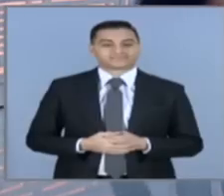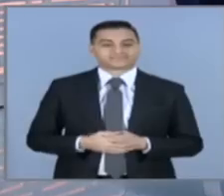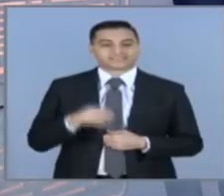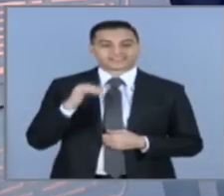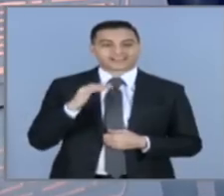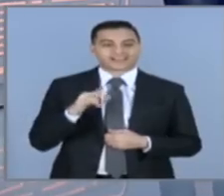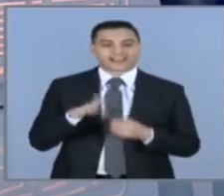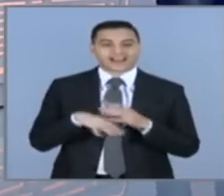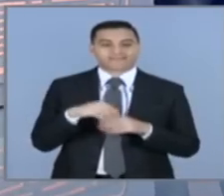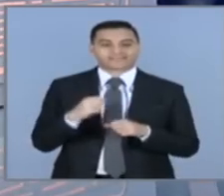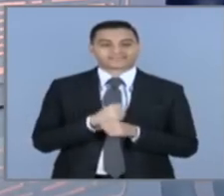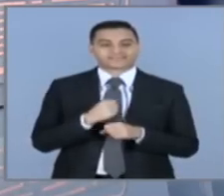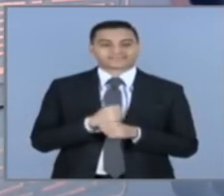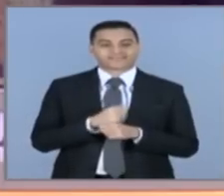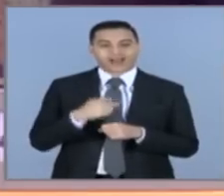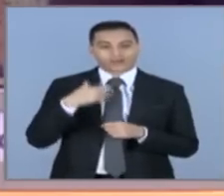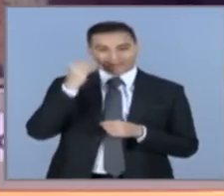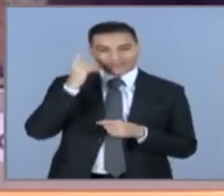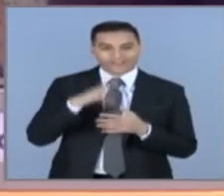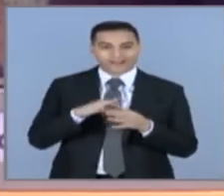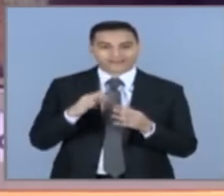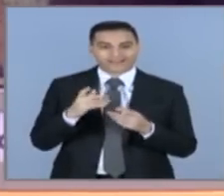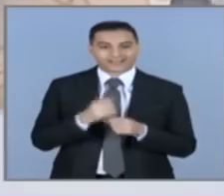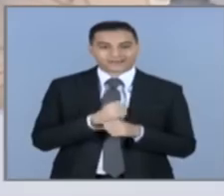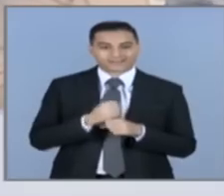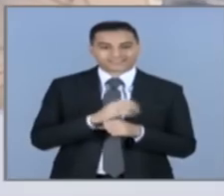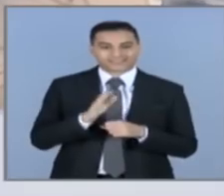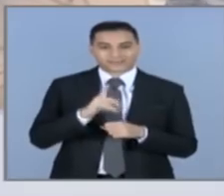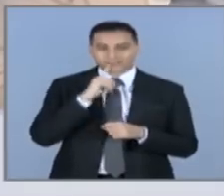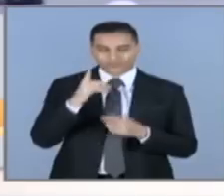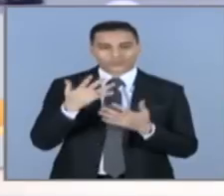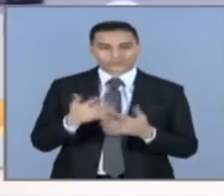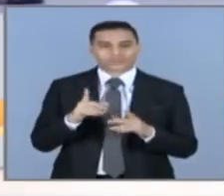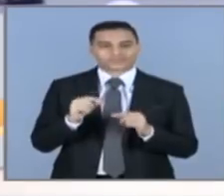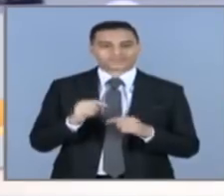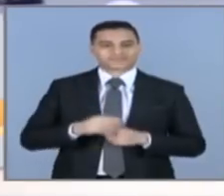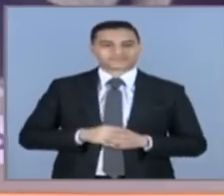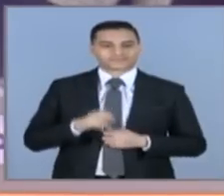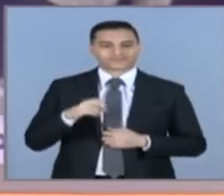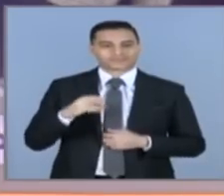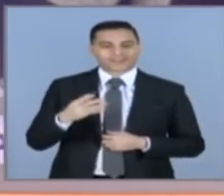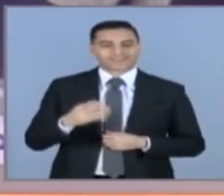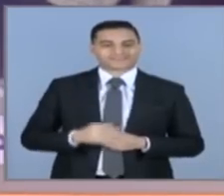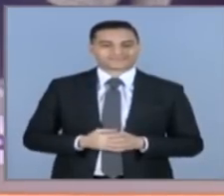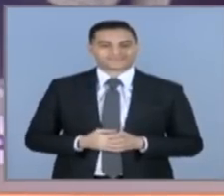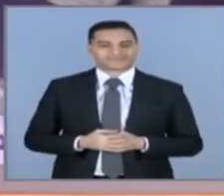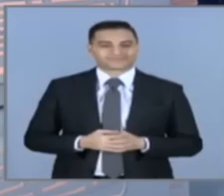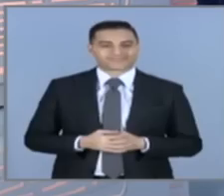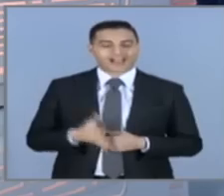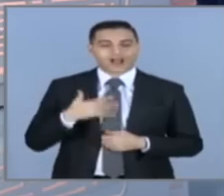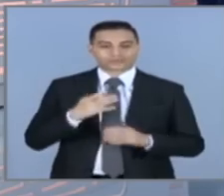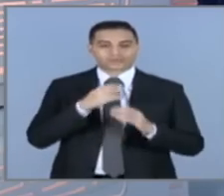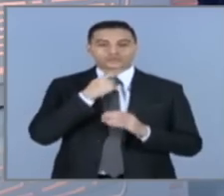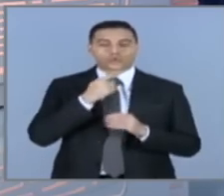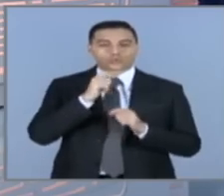يحيى، عايز تعرف جاوب على كام سؤال صح؟ لا، بس هو تعلق. بسم الله ما شاء الله. عايز الإجابات